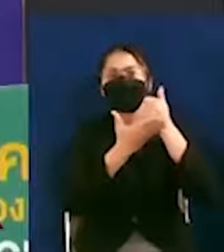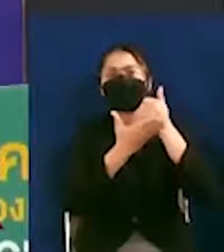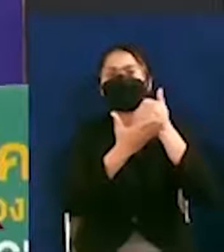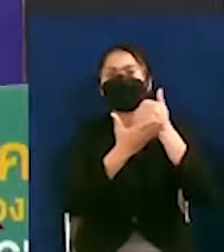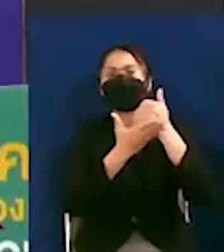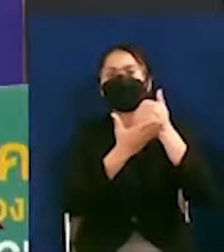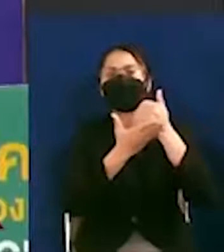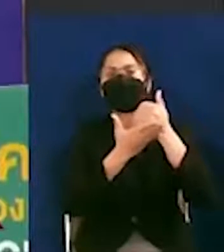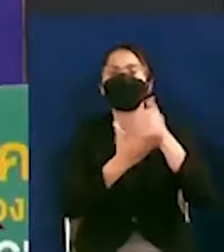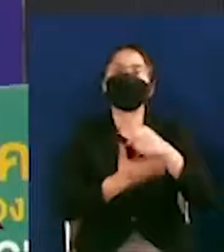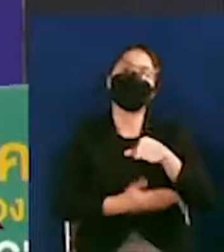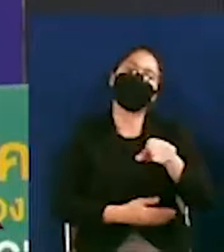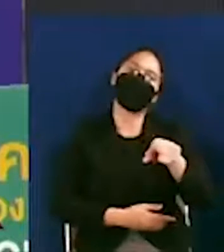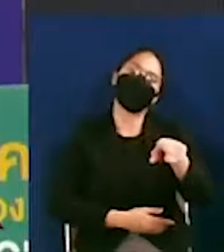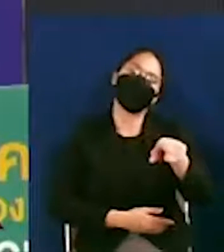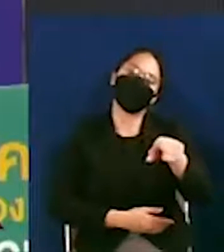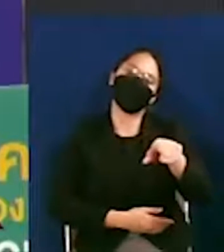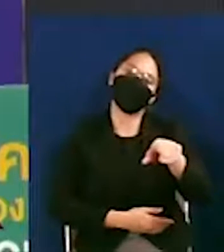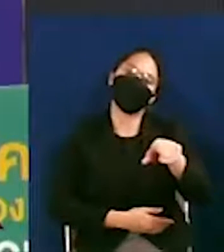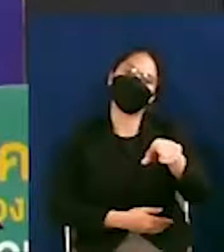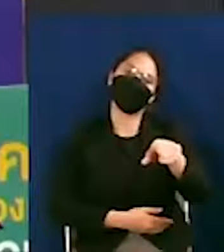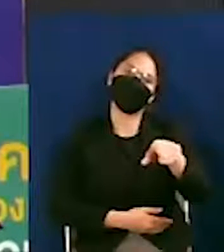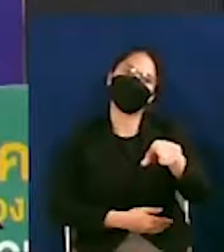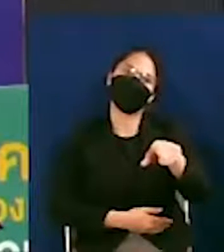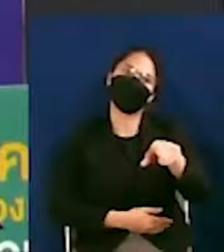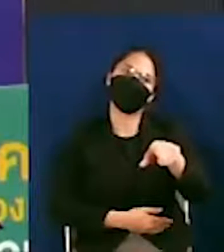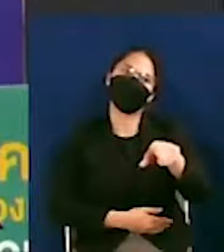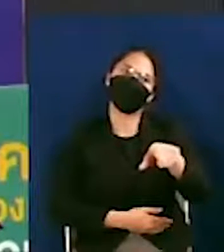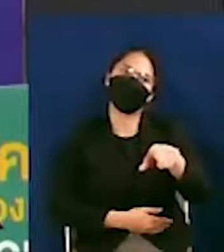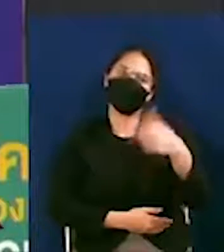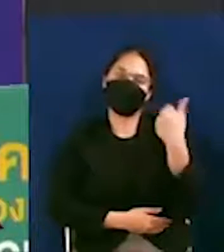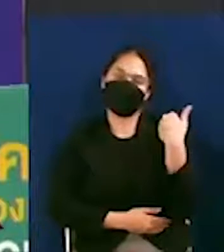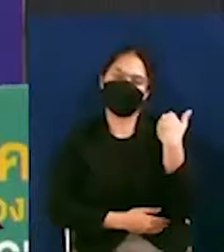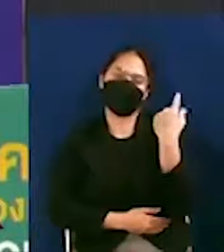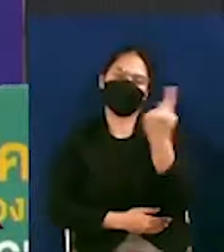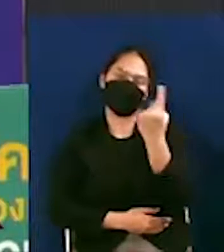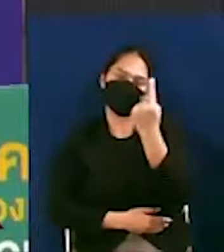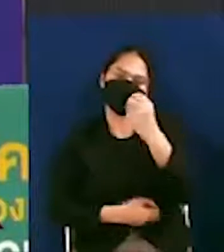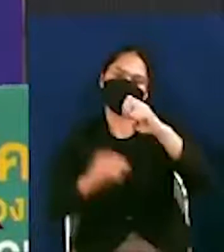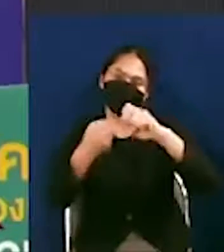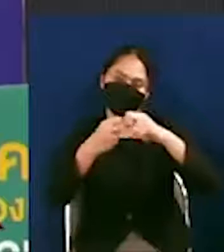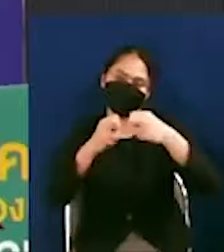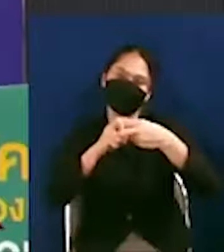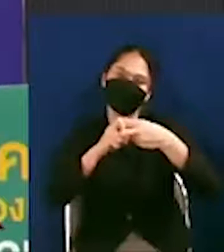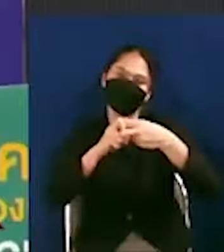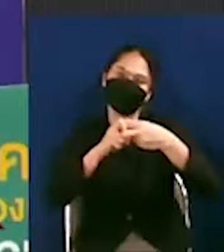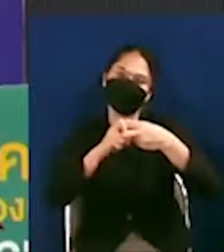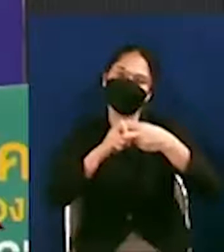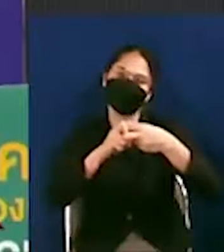ก็พบว่าตรงจุดลงทะเบียนตรงนั้นเนี่ยแค่ค่ายเดียวนะครับมีปัญหานะครับก็ร่วมมือกับ